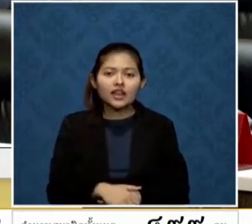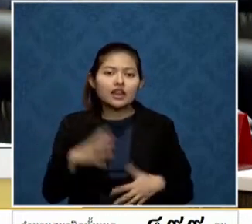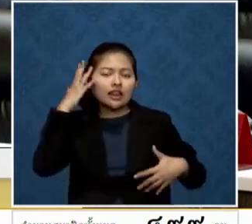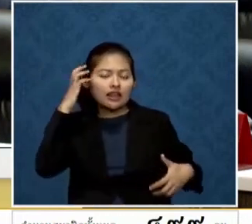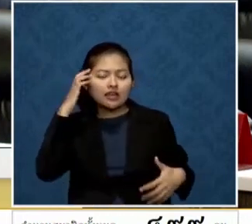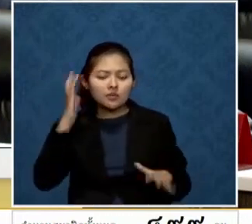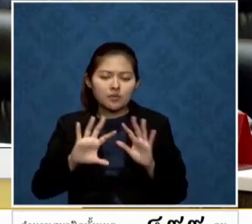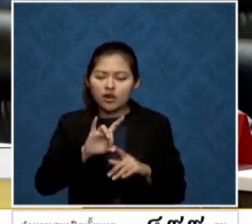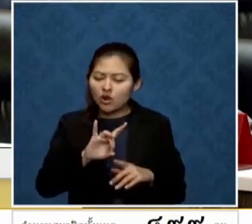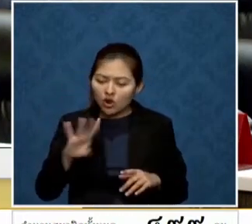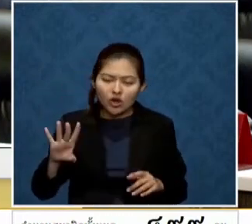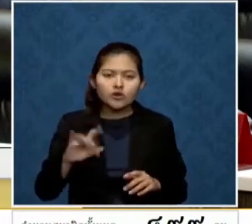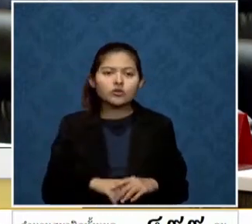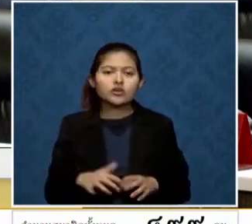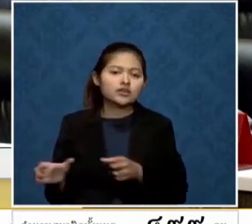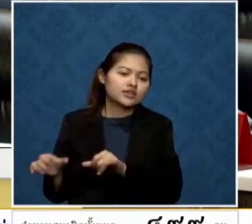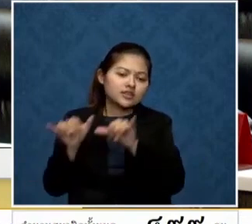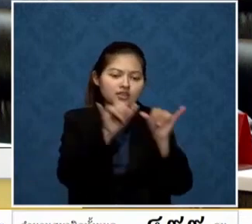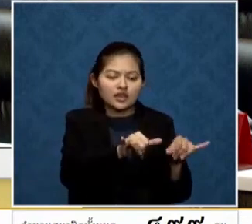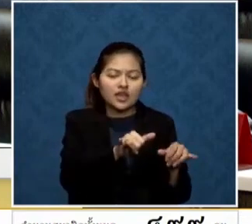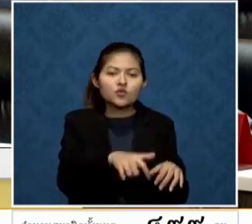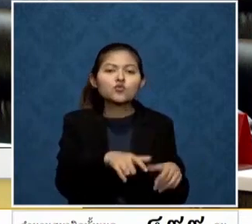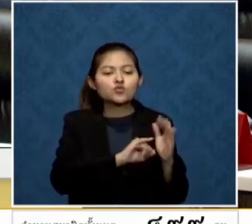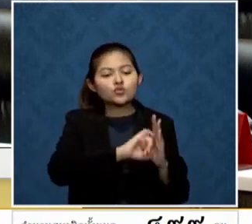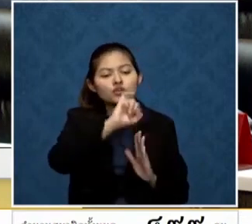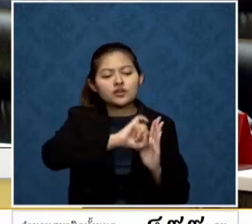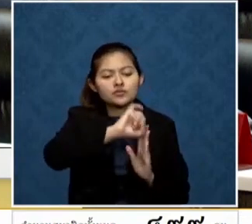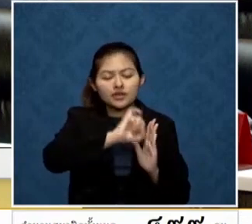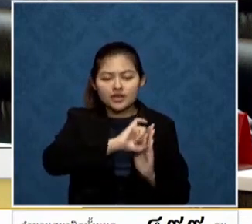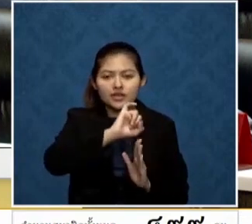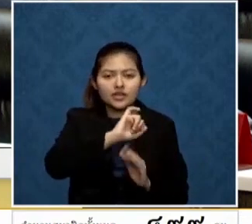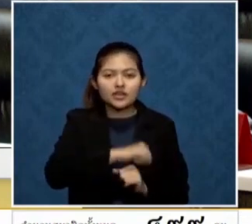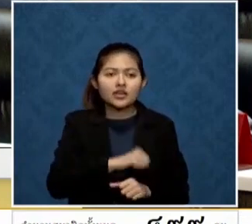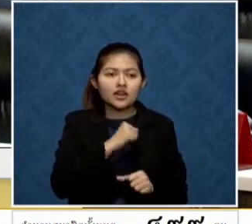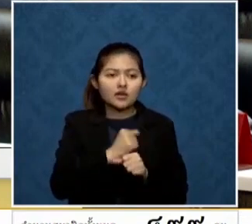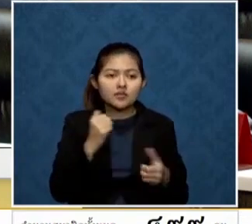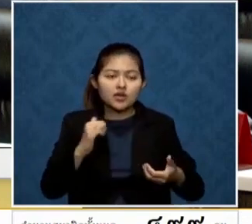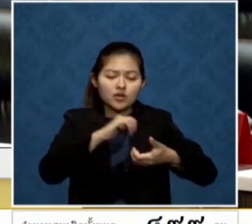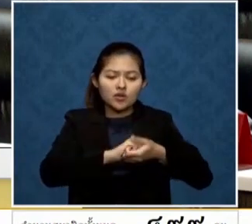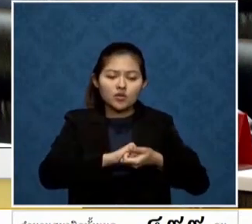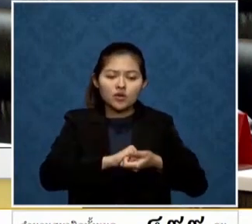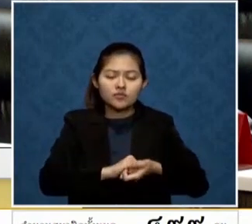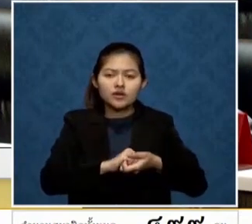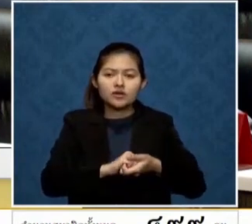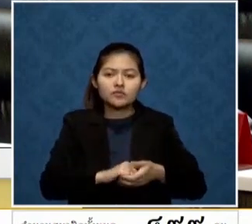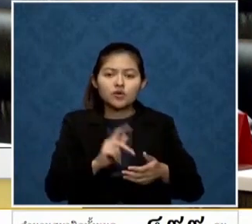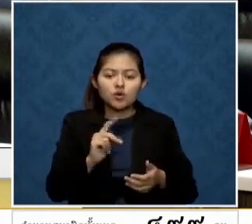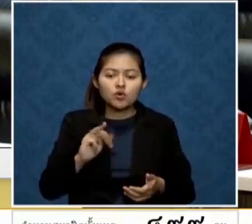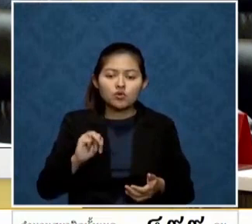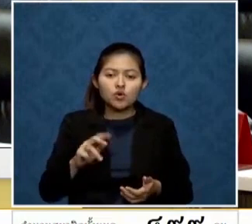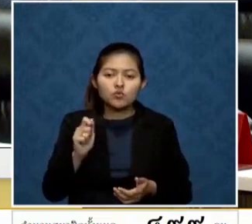100กว่าตัวเนี่ยผมช่วยแล้วไปอยู่ที่เชียงใหม่ครับท่านเป็นการทำงานร่วมกันระหว่างระหว่างทางภาคประชาสังคมกับกรม